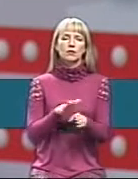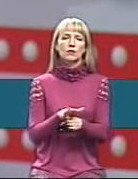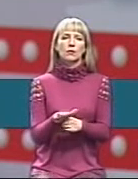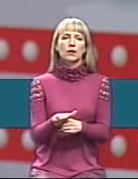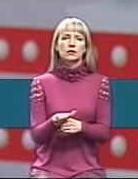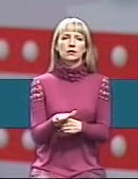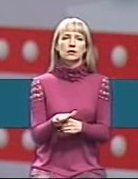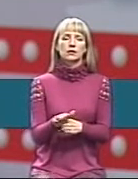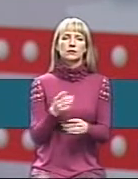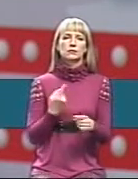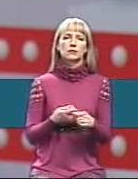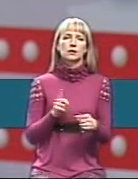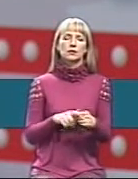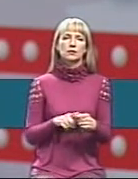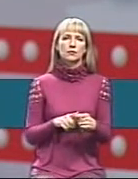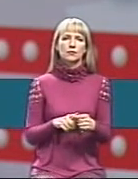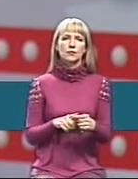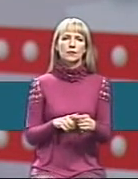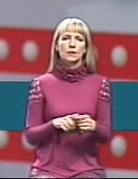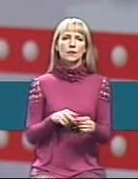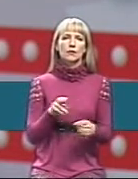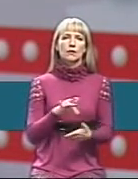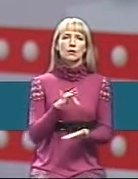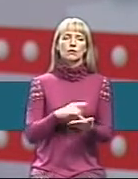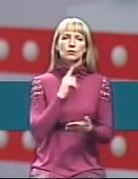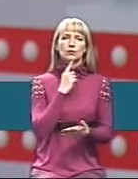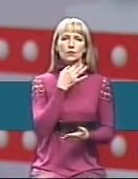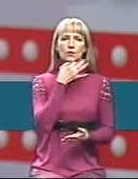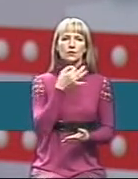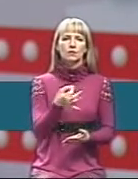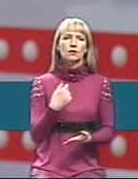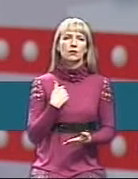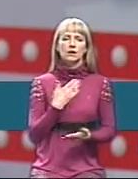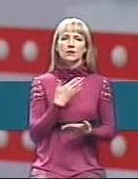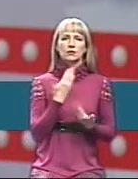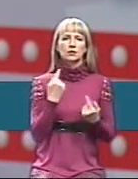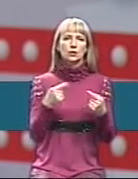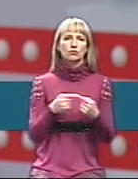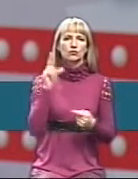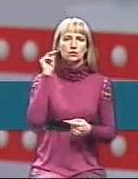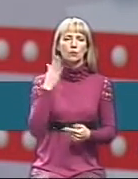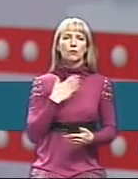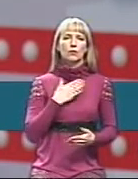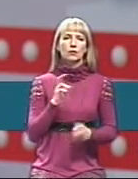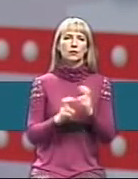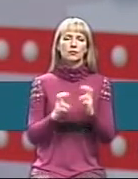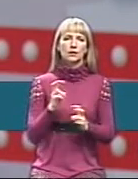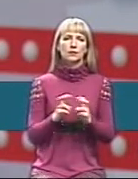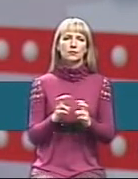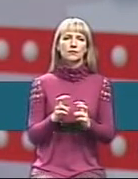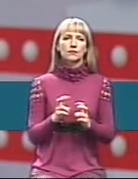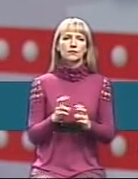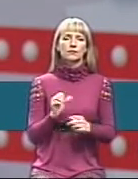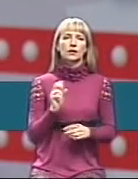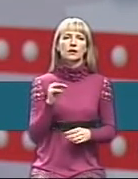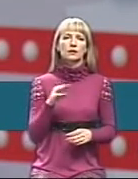выполняет, поэтому именно по городу я затрудняюсь ответить, не владею этой цифрой. Ну, а по нашему предприятию